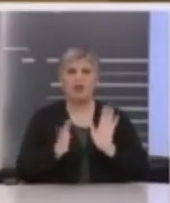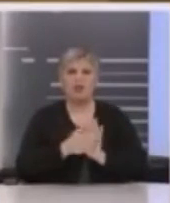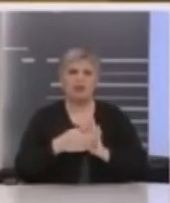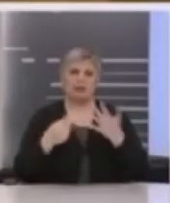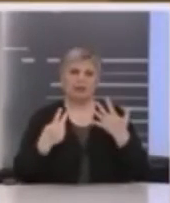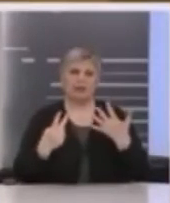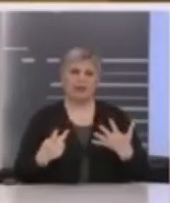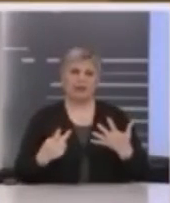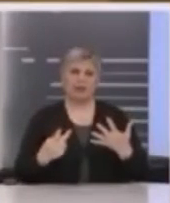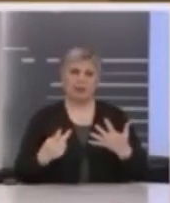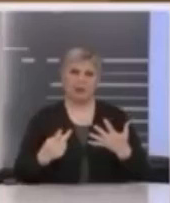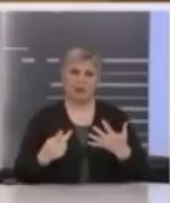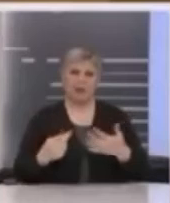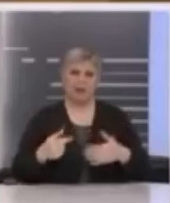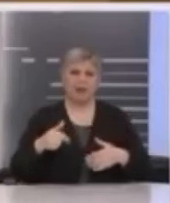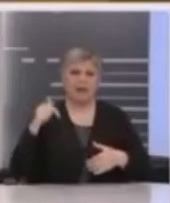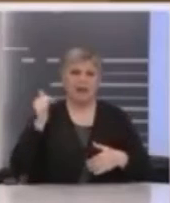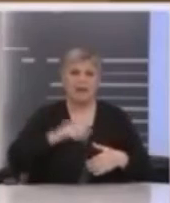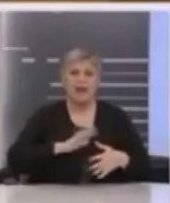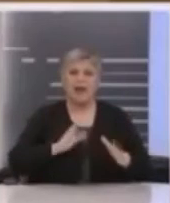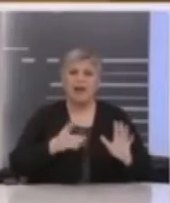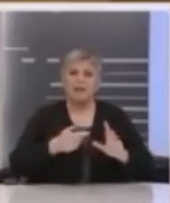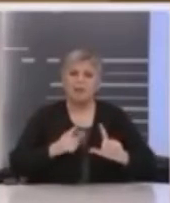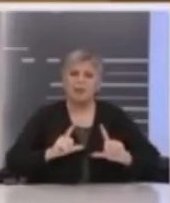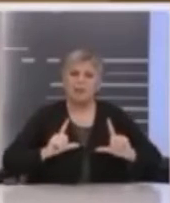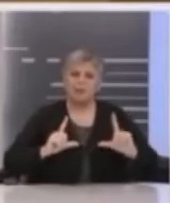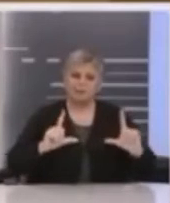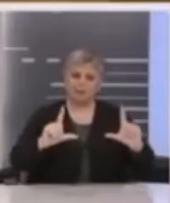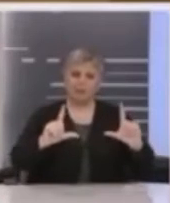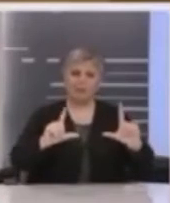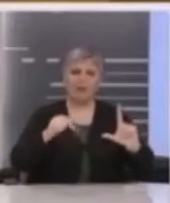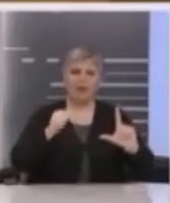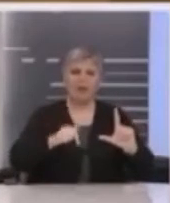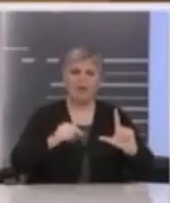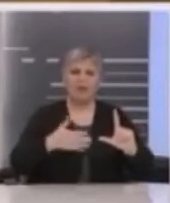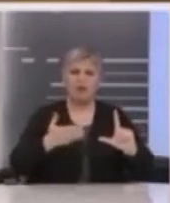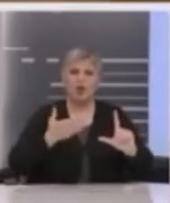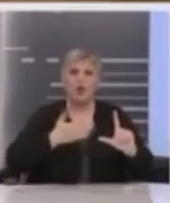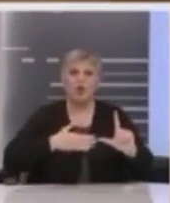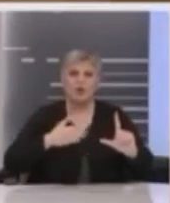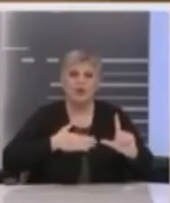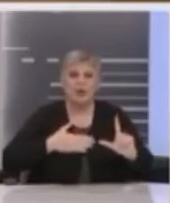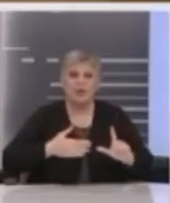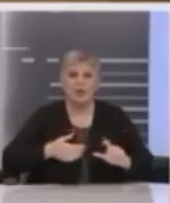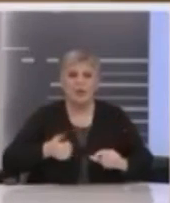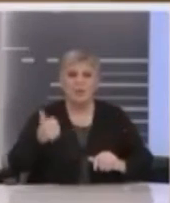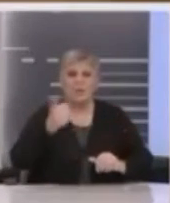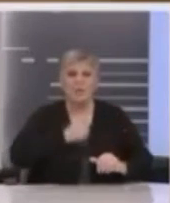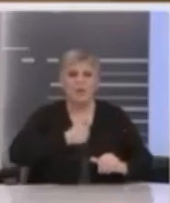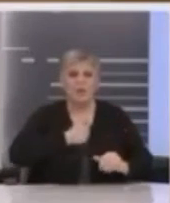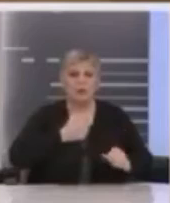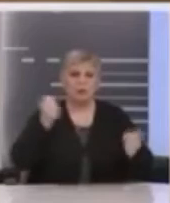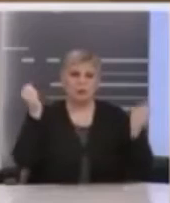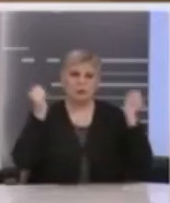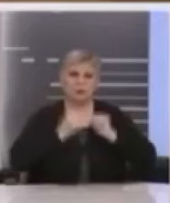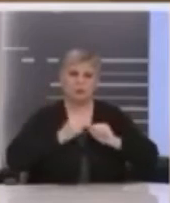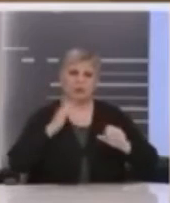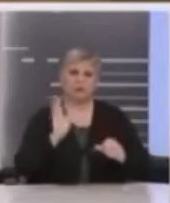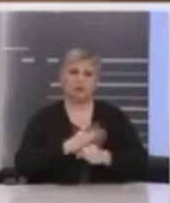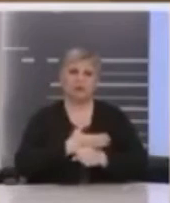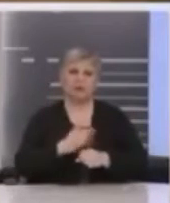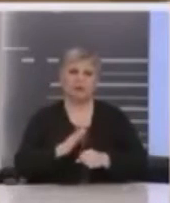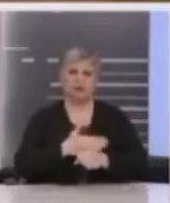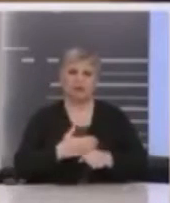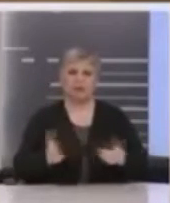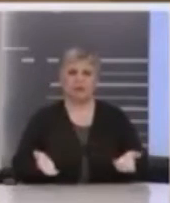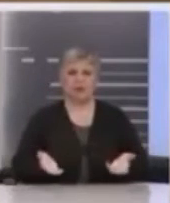μία μειοπική, αυτοκτονική πολιτική, η οποία δεν οδηγεί πουθενά, οδηγεί απλώς σε μία